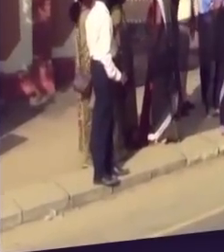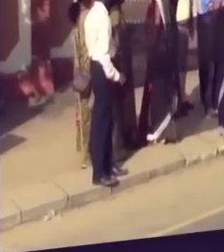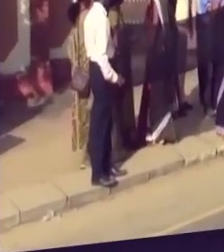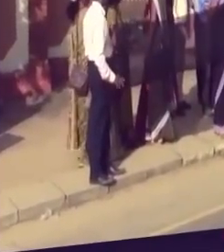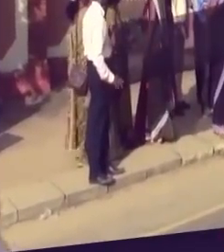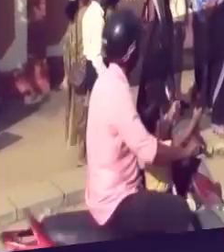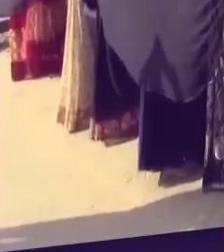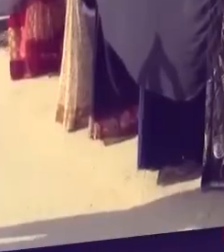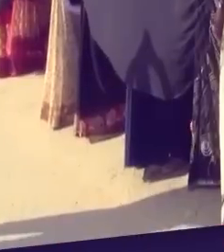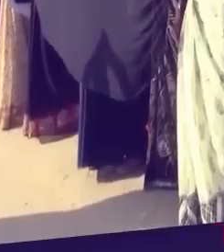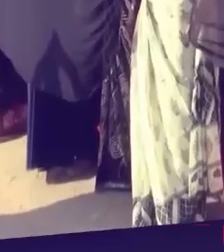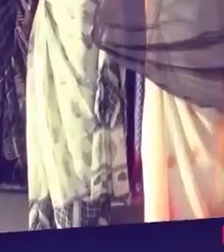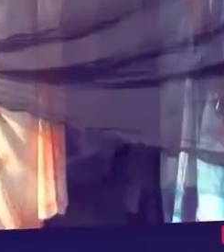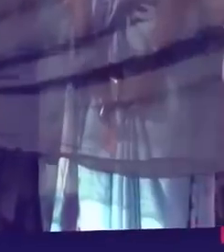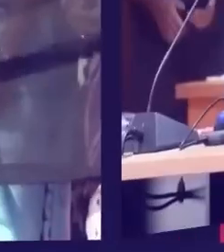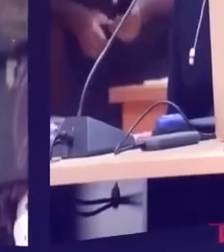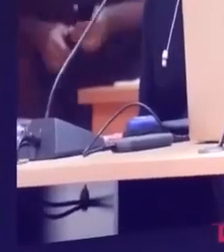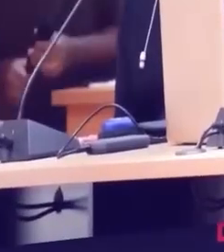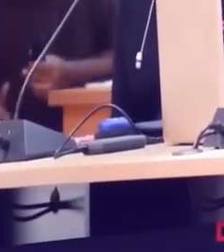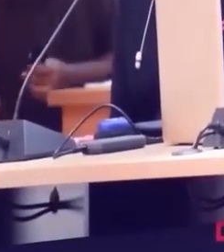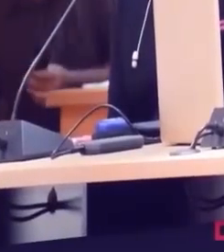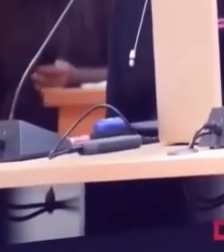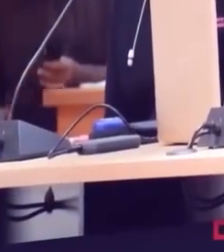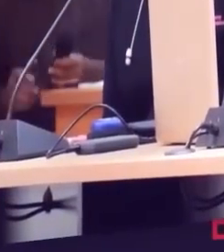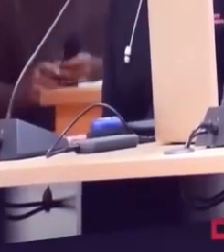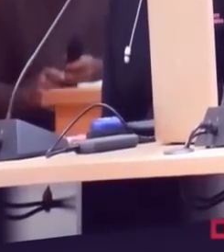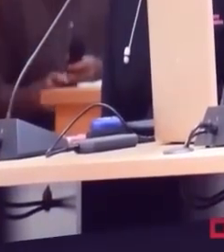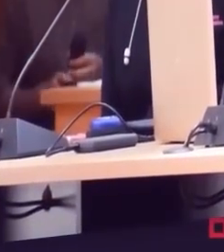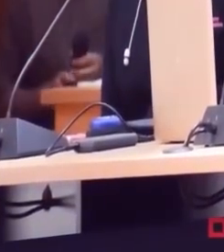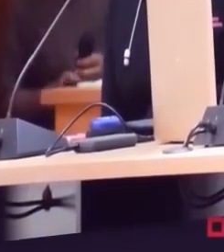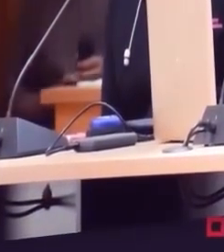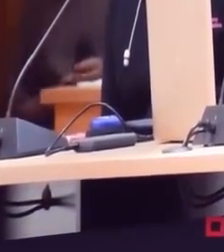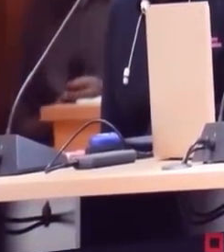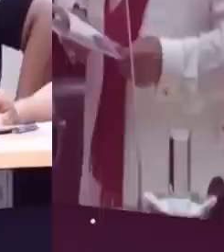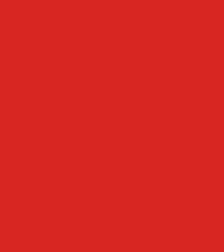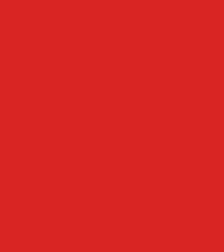அனைத்து செய்திகளையும் பார்க்க லங்கா ஸ்ரீ நியூஸ் சேனலை சப்ஸ்கிரைப்